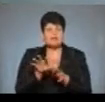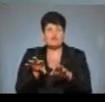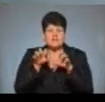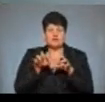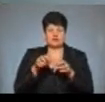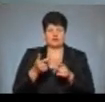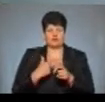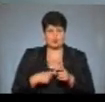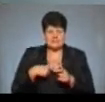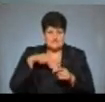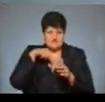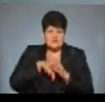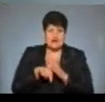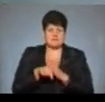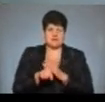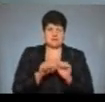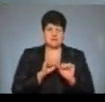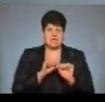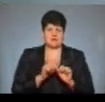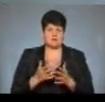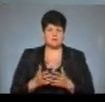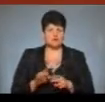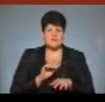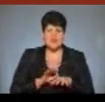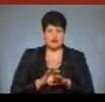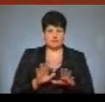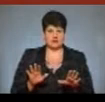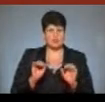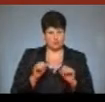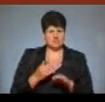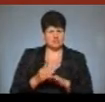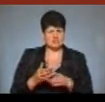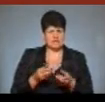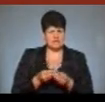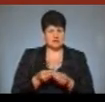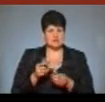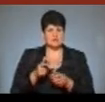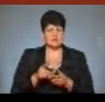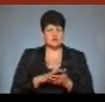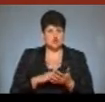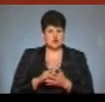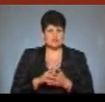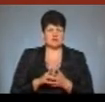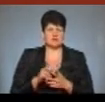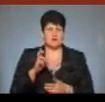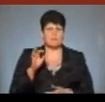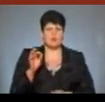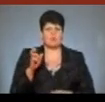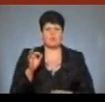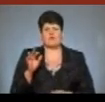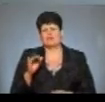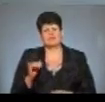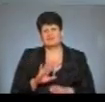засіб захисту, для того, щоб далі вже не хворіти. Не може певна частина зігнити, як каже пані Супінська, так бобові і таке інше? Та